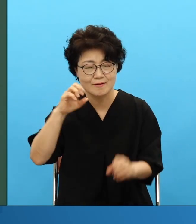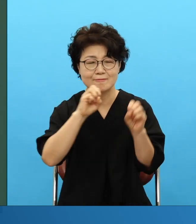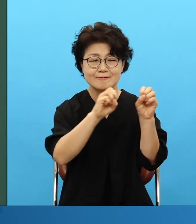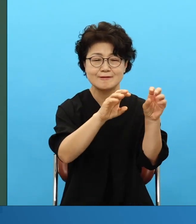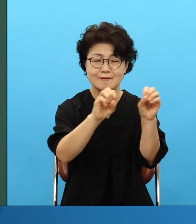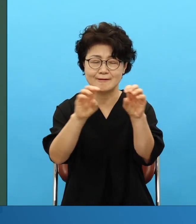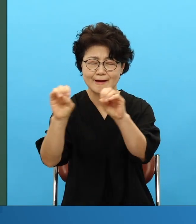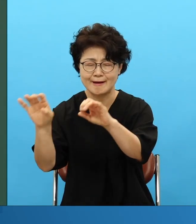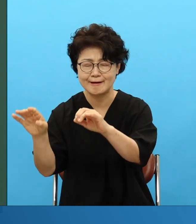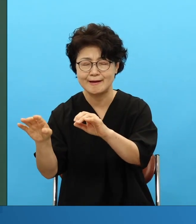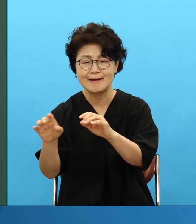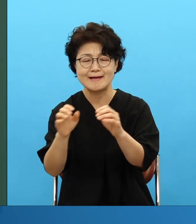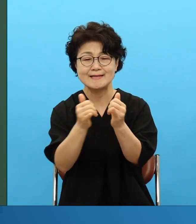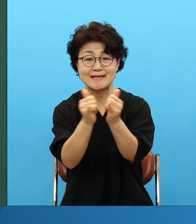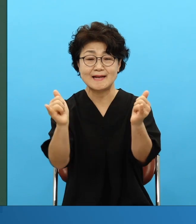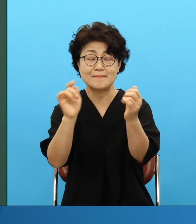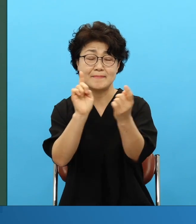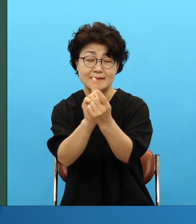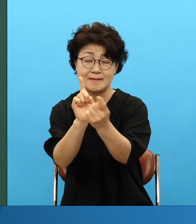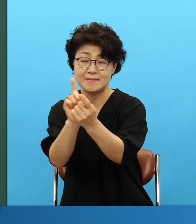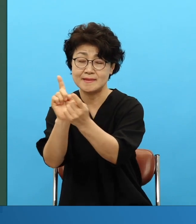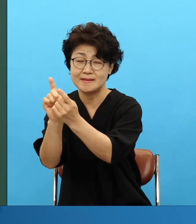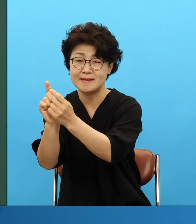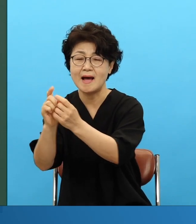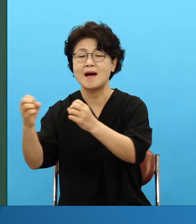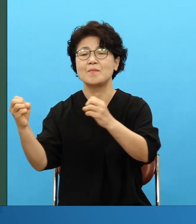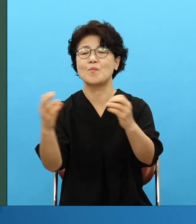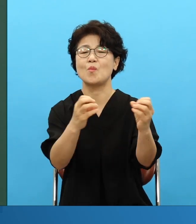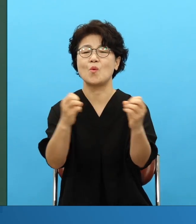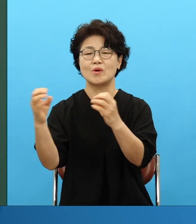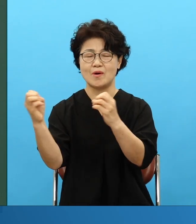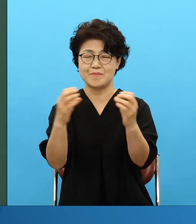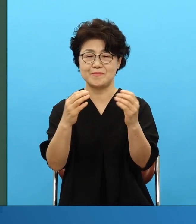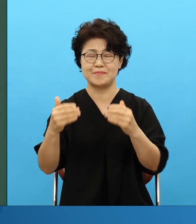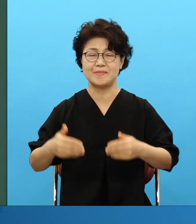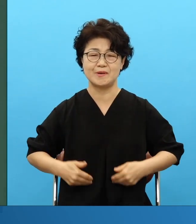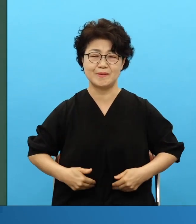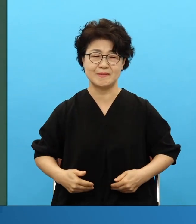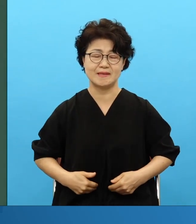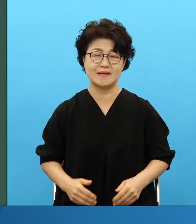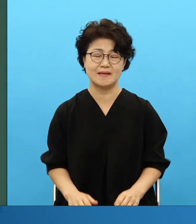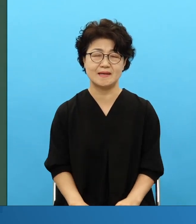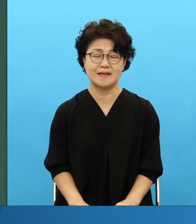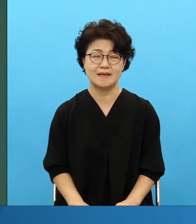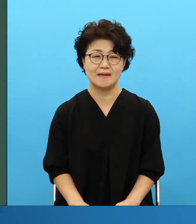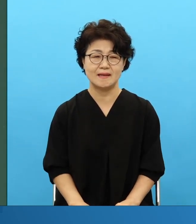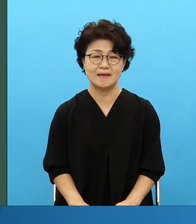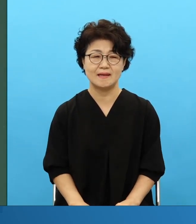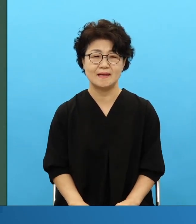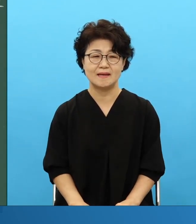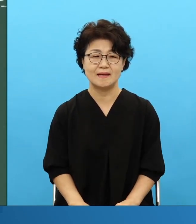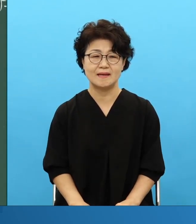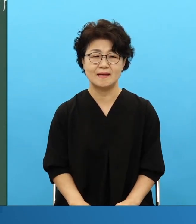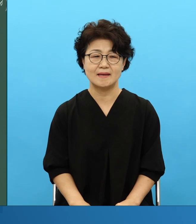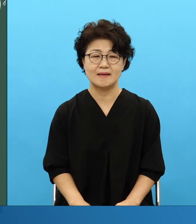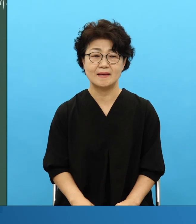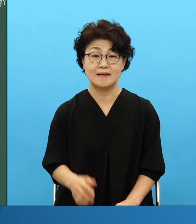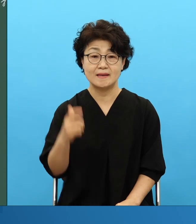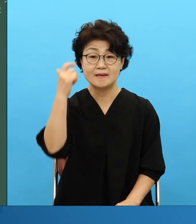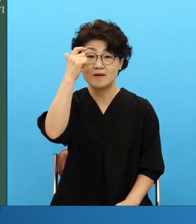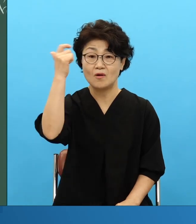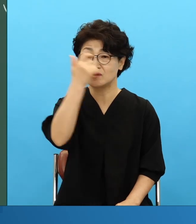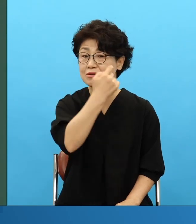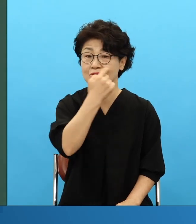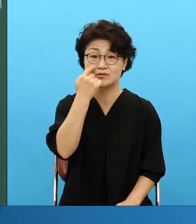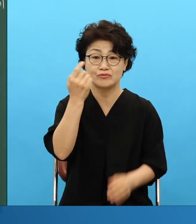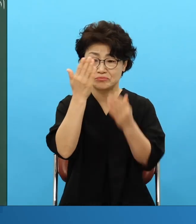하는 겁니다. That is why we must relay the gospel, meet them one-on-one, and share forum. 자, 이 눈이 없는데 어떻게 24가 됩니까? If you